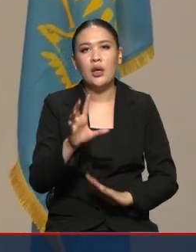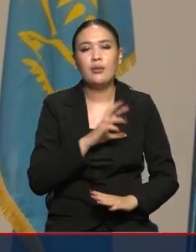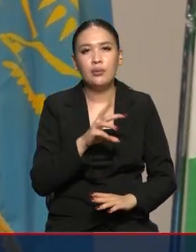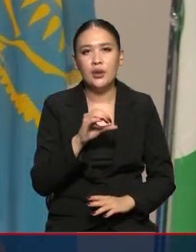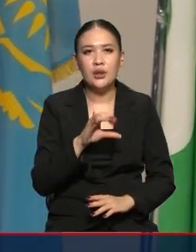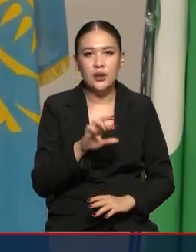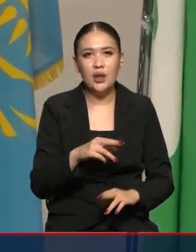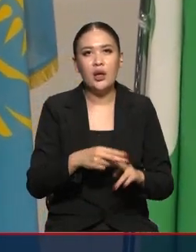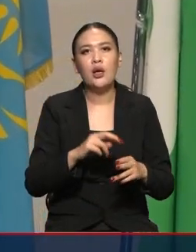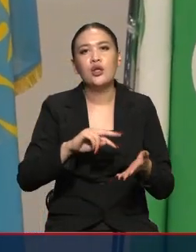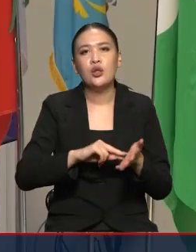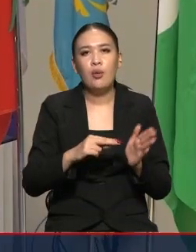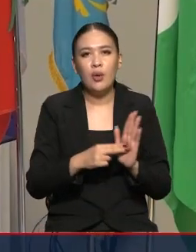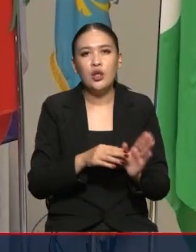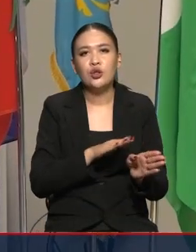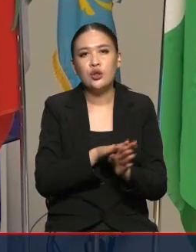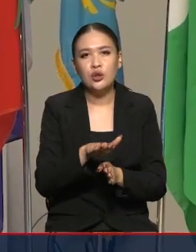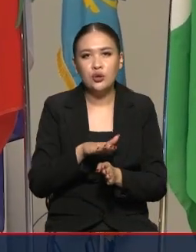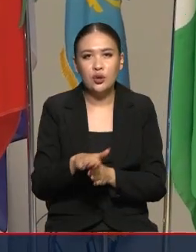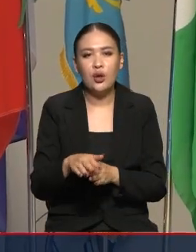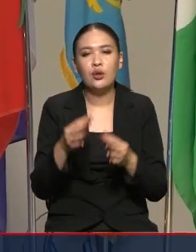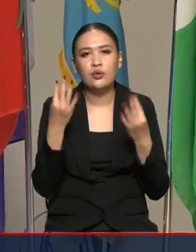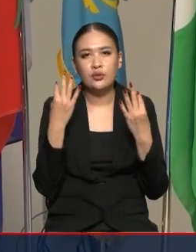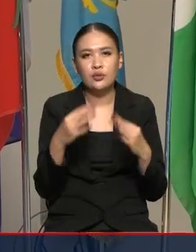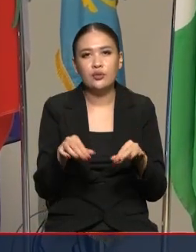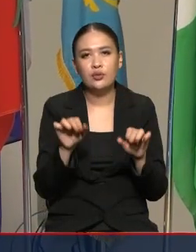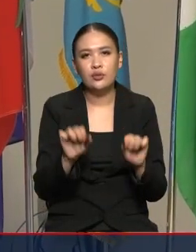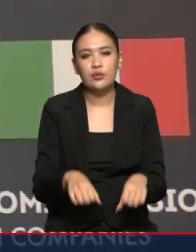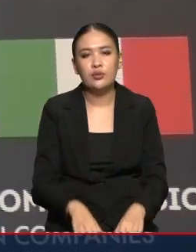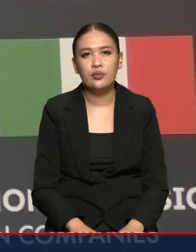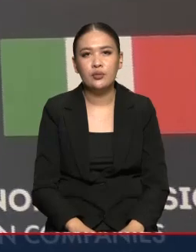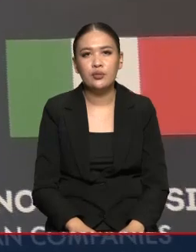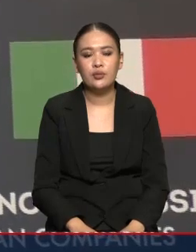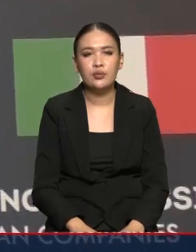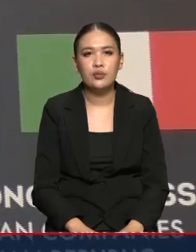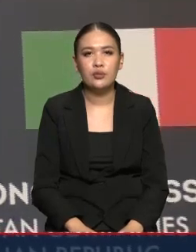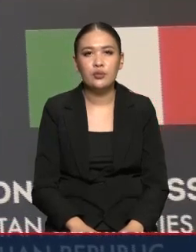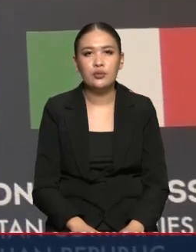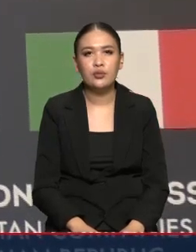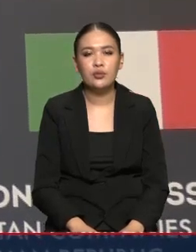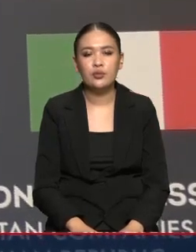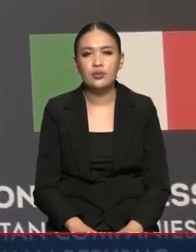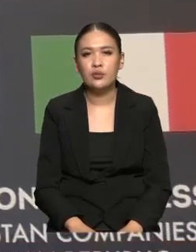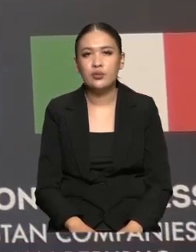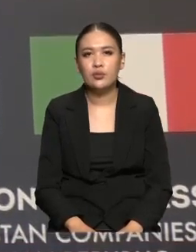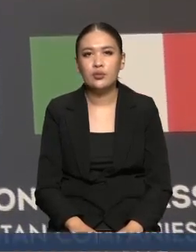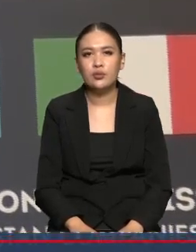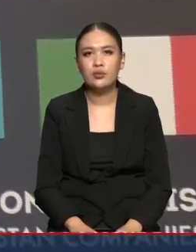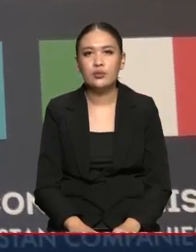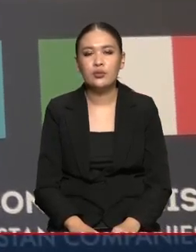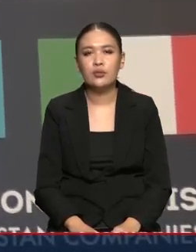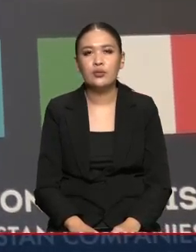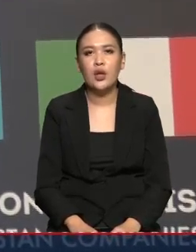миссия бірлескен жобаларды жүзеге асыруға мүмкіндік бермек. Прежде всего, конечно, мы сегодня обсуждали,